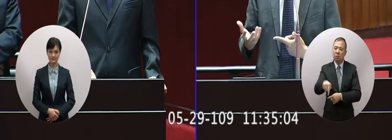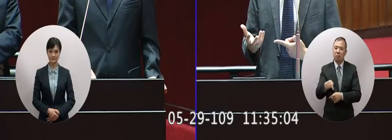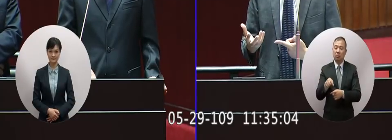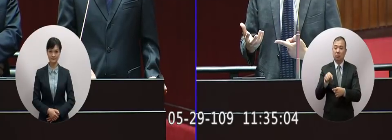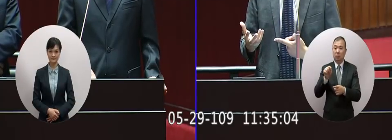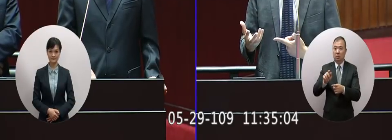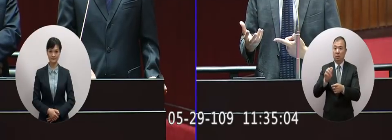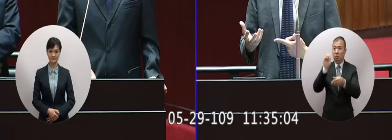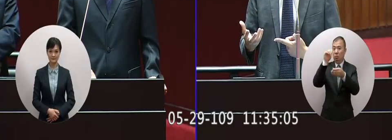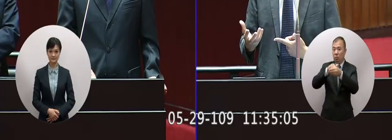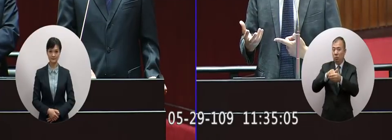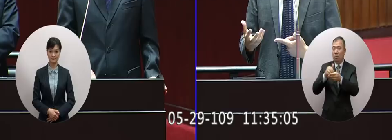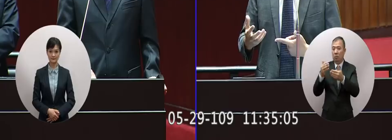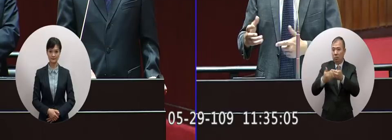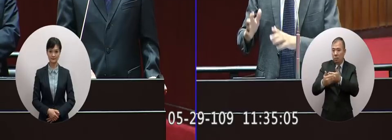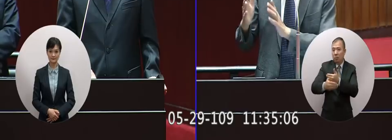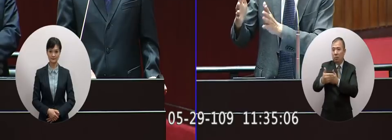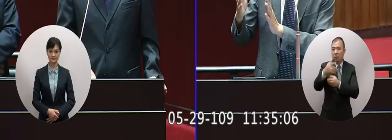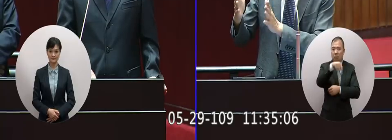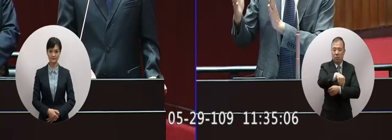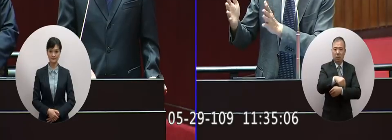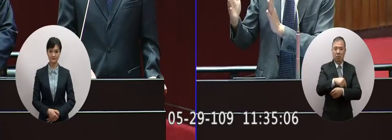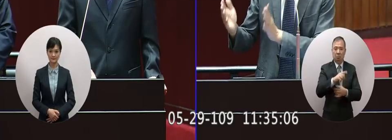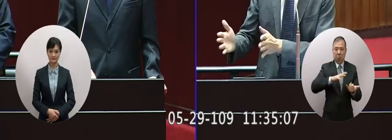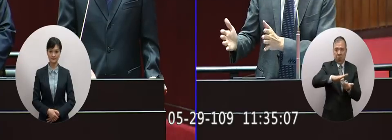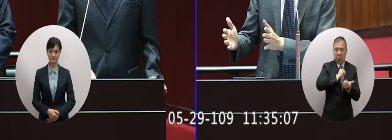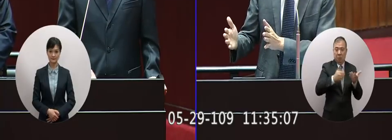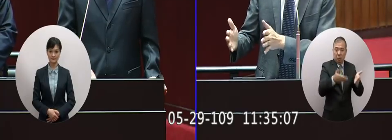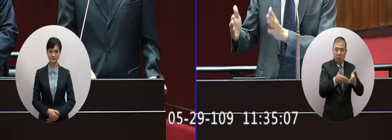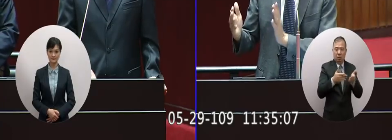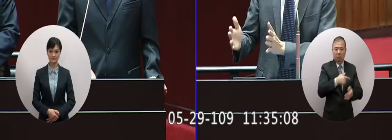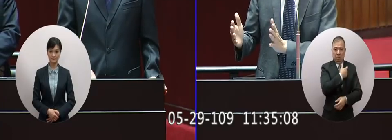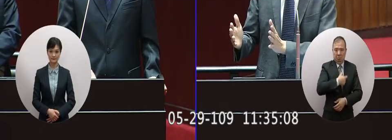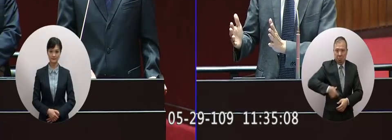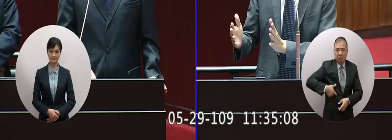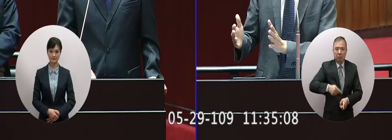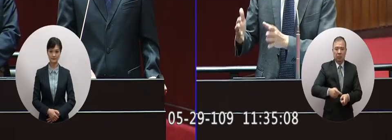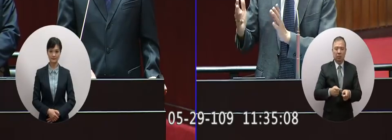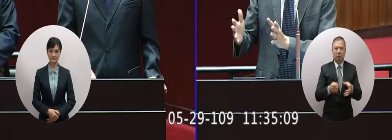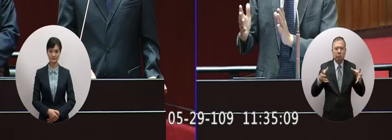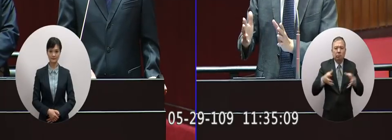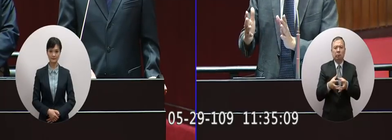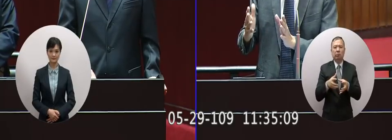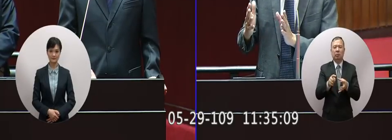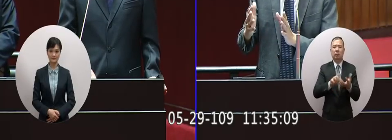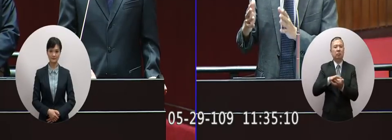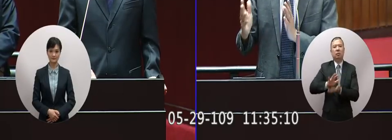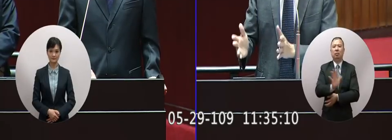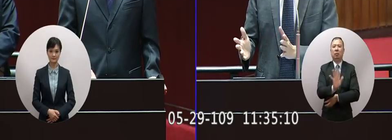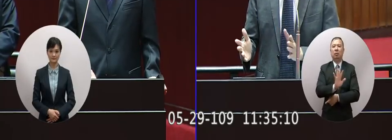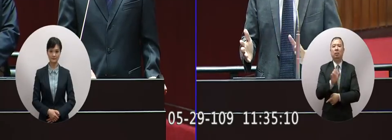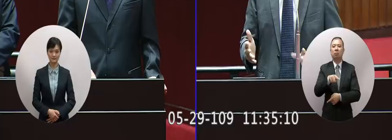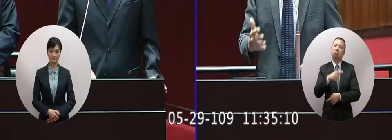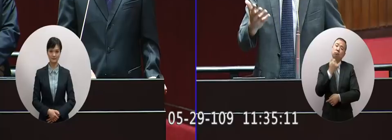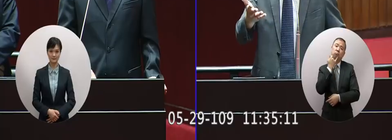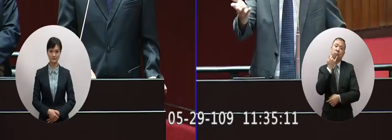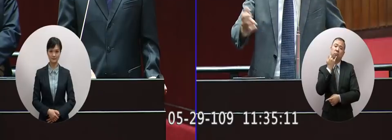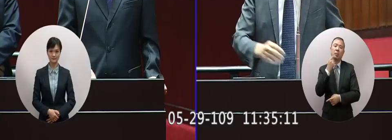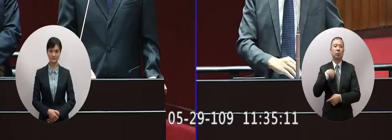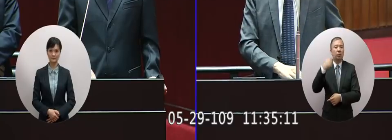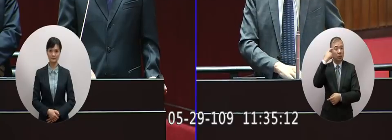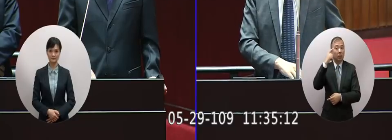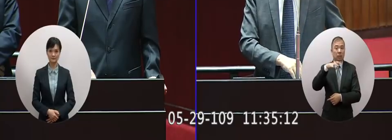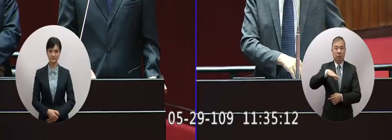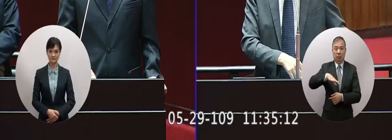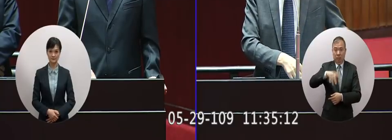能够脱钩大选这件事，能够先把它再弄好，我觉得也可以，所以我们就是说先预提出来，让院长